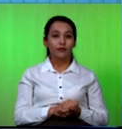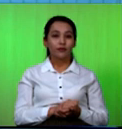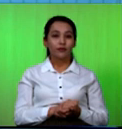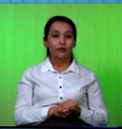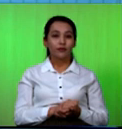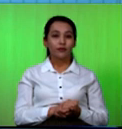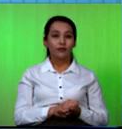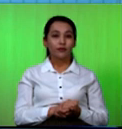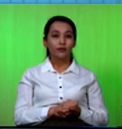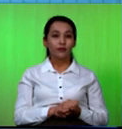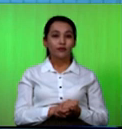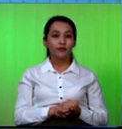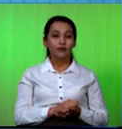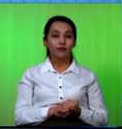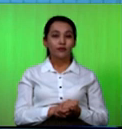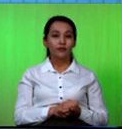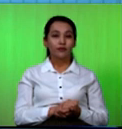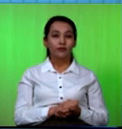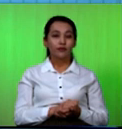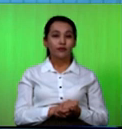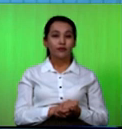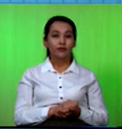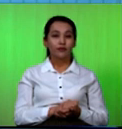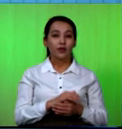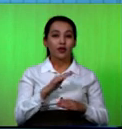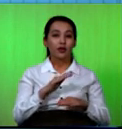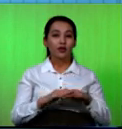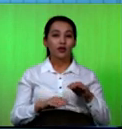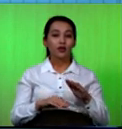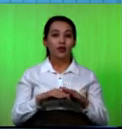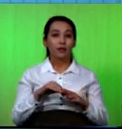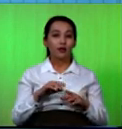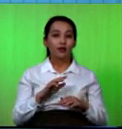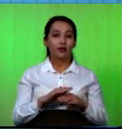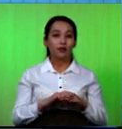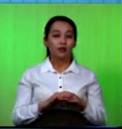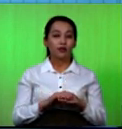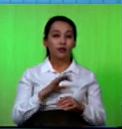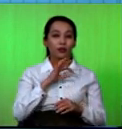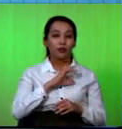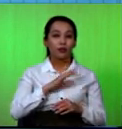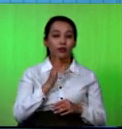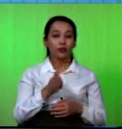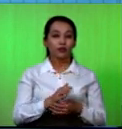E'tibor berdingizmi? Endi buni amaliyotda sinab ko'ramiz.